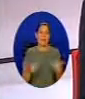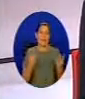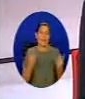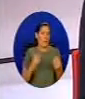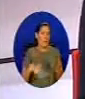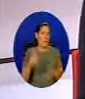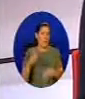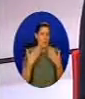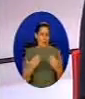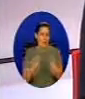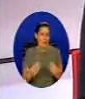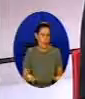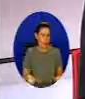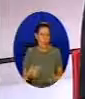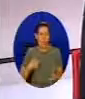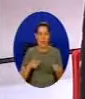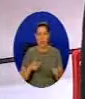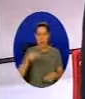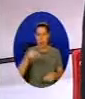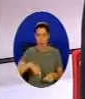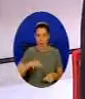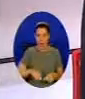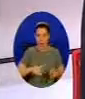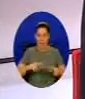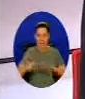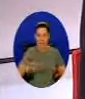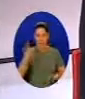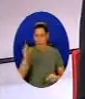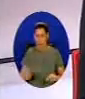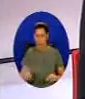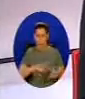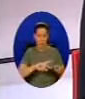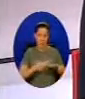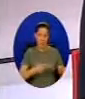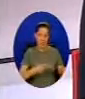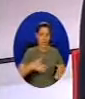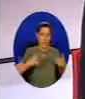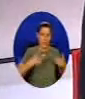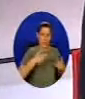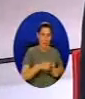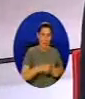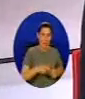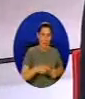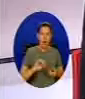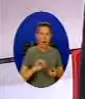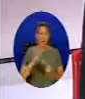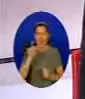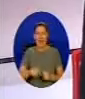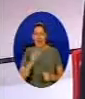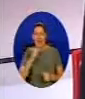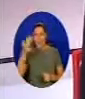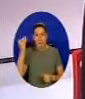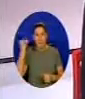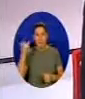הכלים הגנומיים. כלומר, אני יכול היום לקחת את ה-DNA של האדם ואת ה-DNA של השימפנזה ושל הניאנדרטל, ואנחנו עושים את זה, ומתחיל